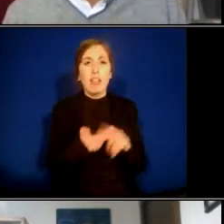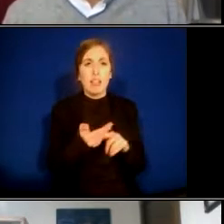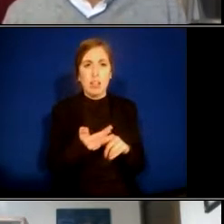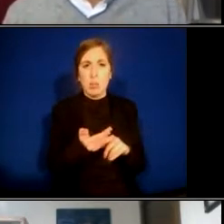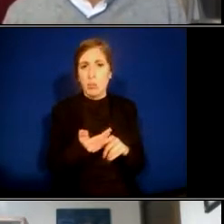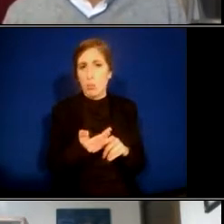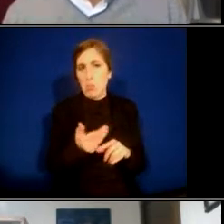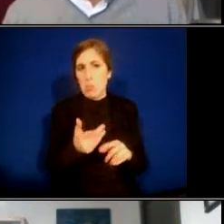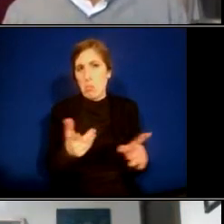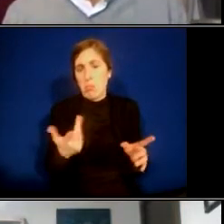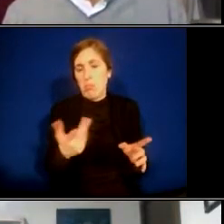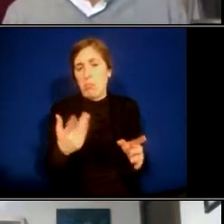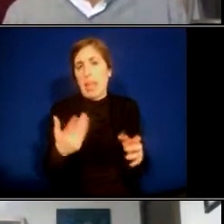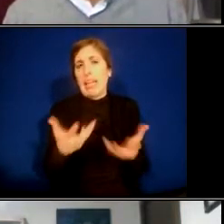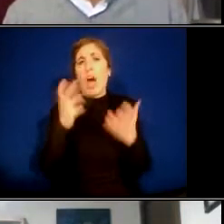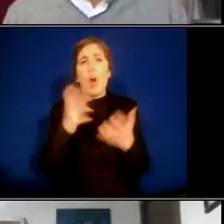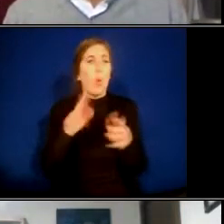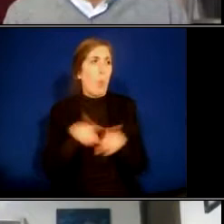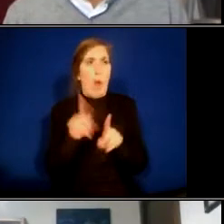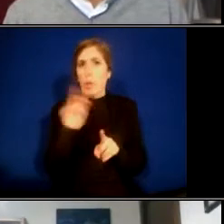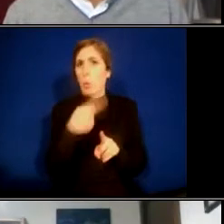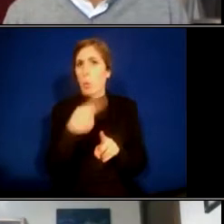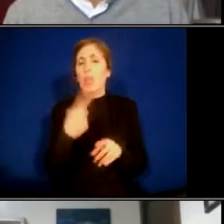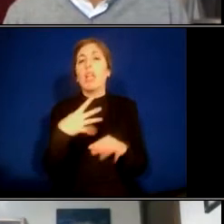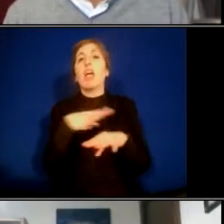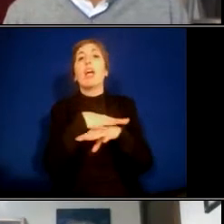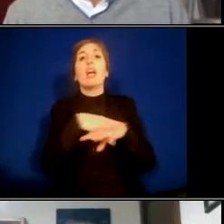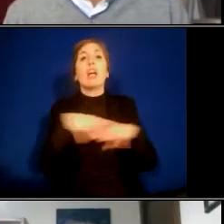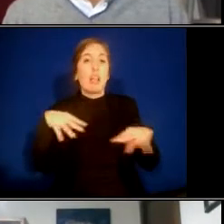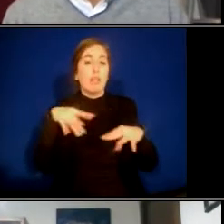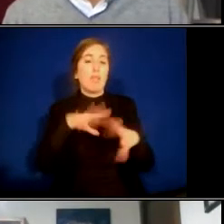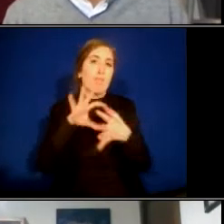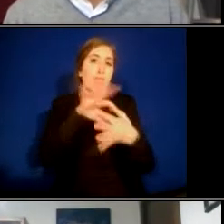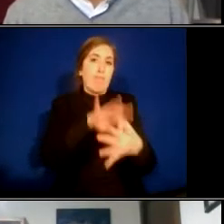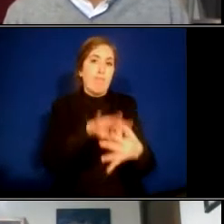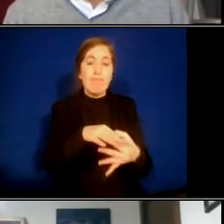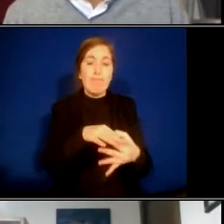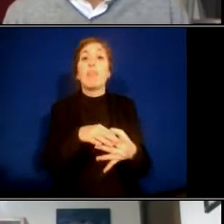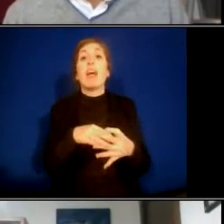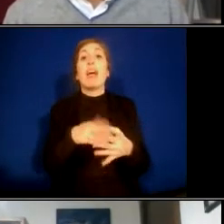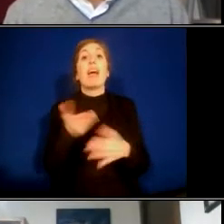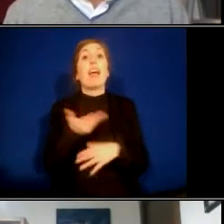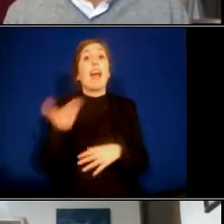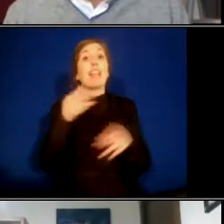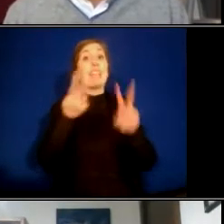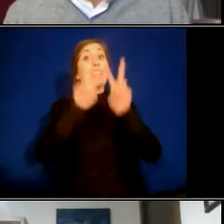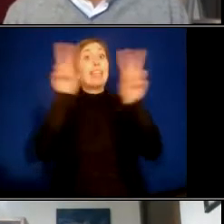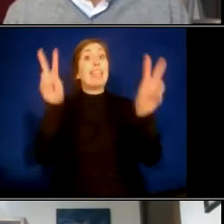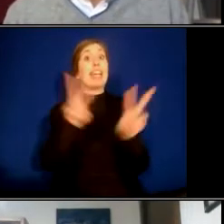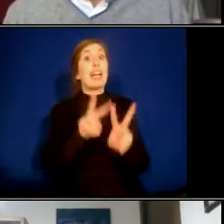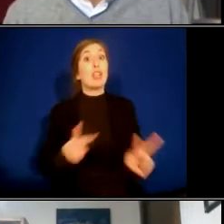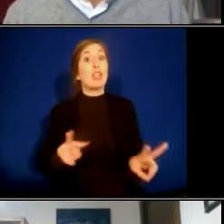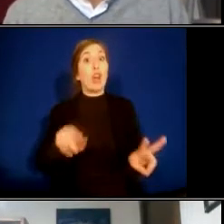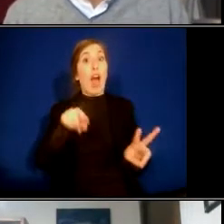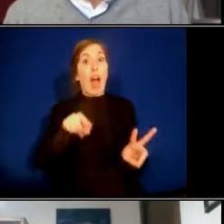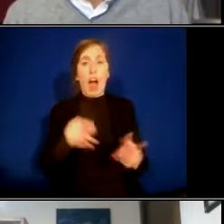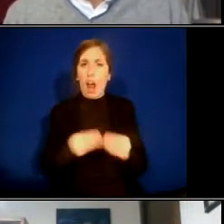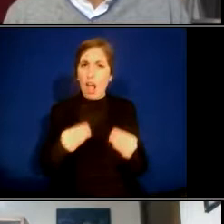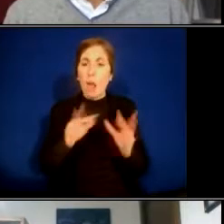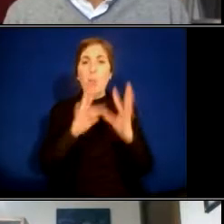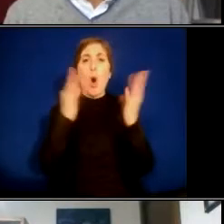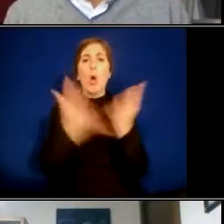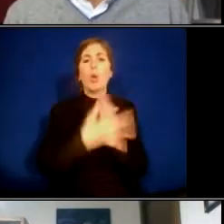si coordina con i vari livelli. Caritas Internationalis è l'organizzazione che coordina le diverse Caritas nazionali nel